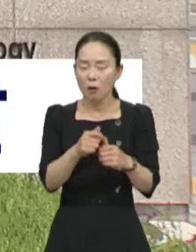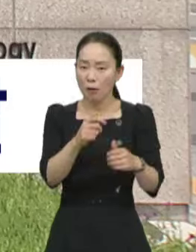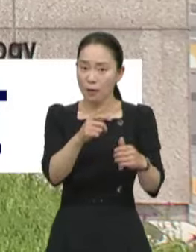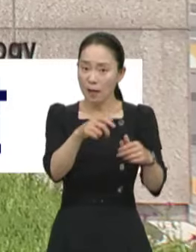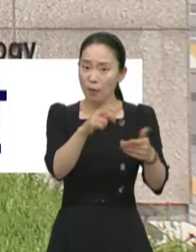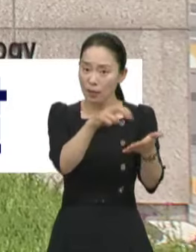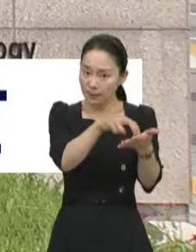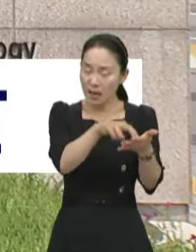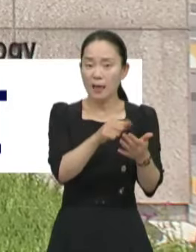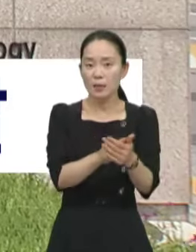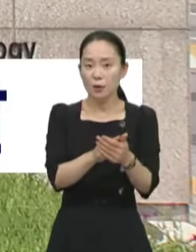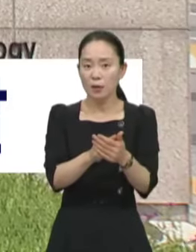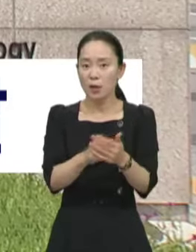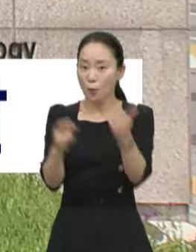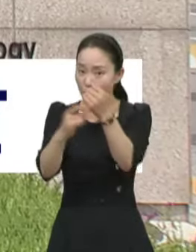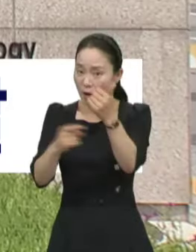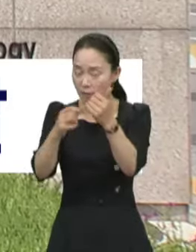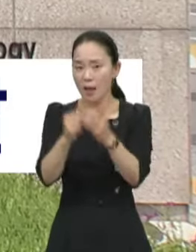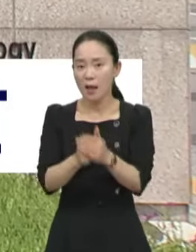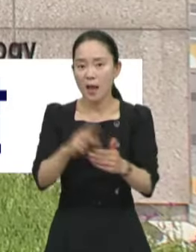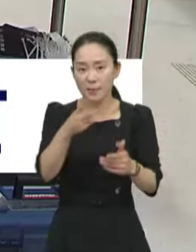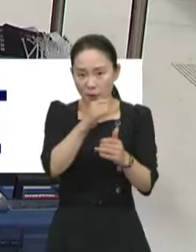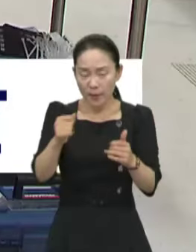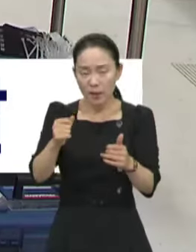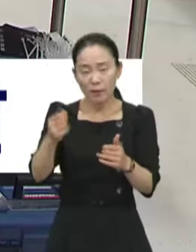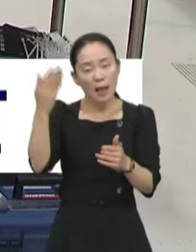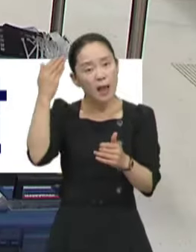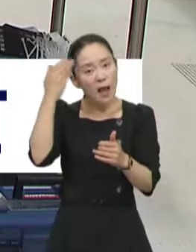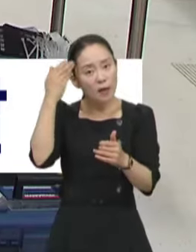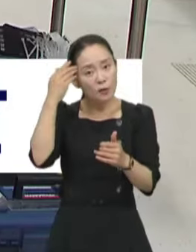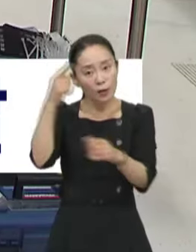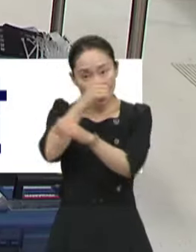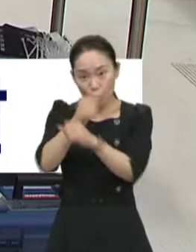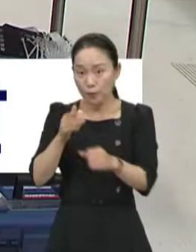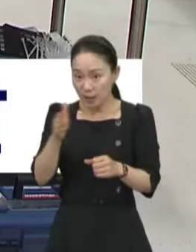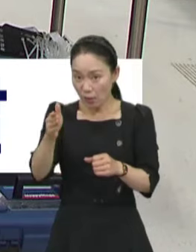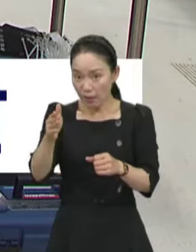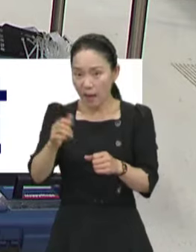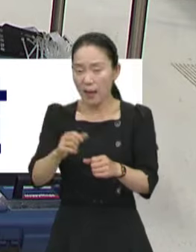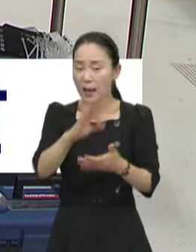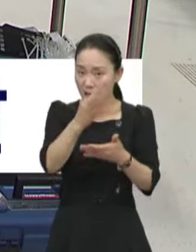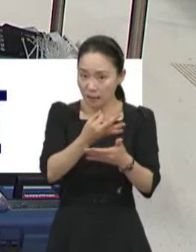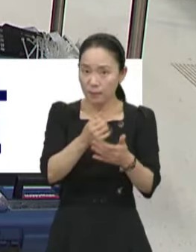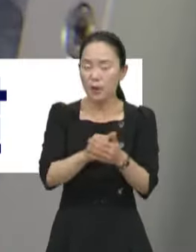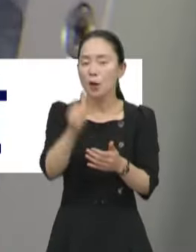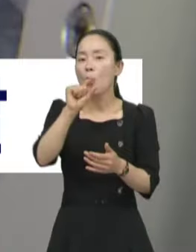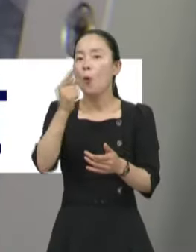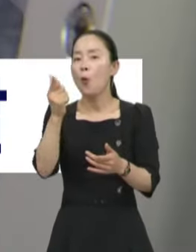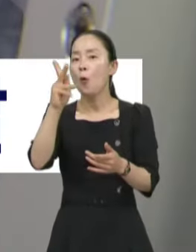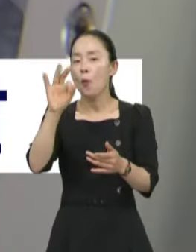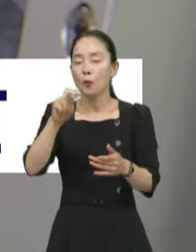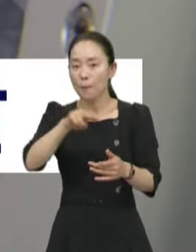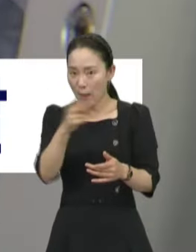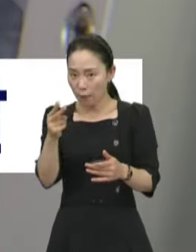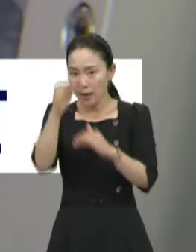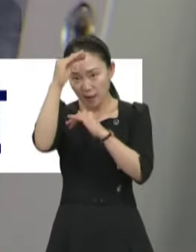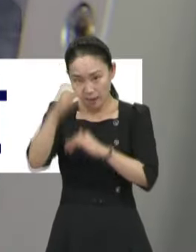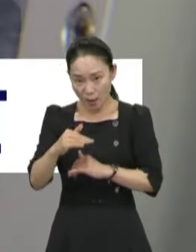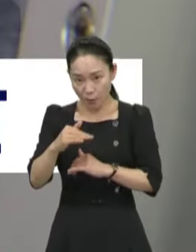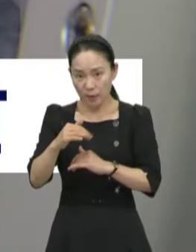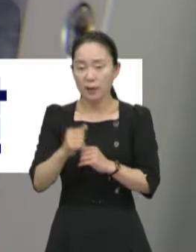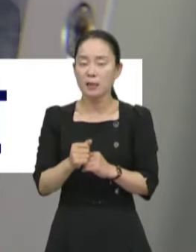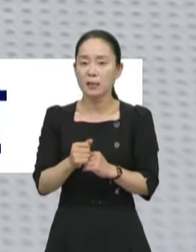사측은 규정 개정 위원회에 200여 명에 달하는 학술연구 지원직의 임금 체계를 호봉제로 변경한다는 내용 등을